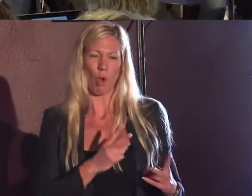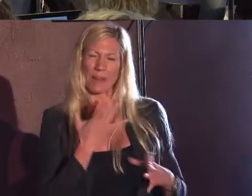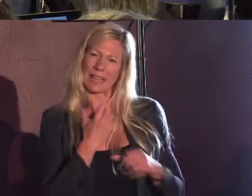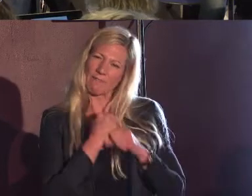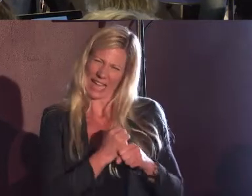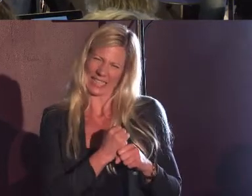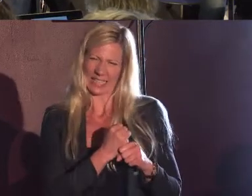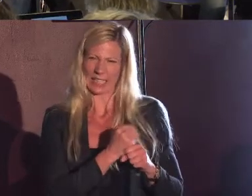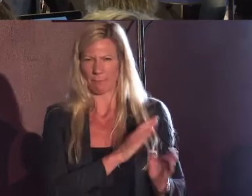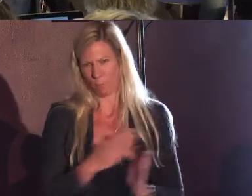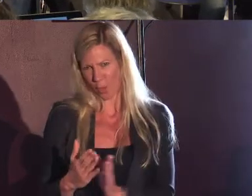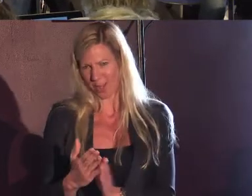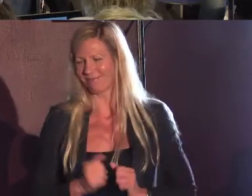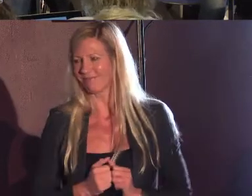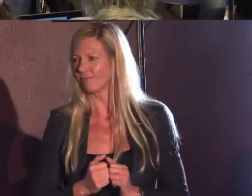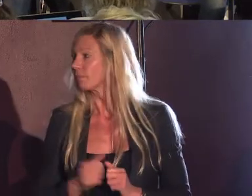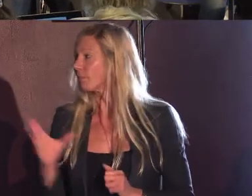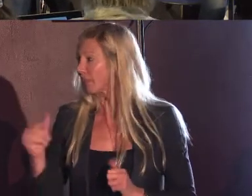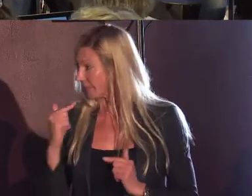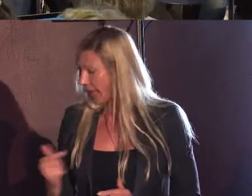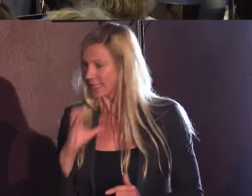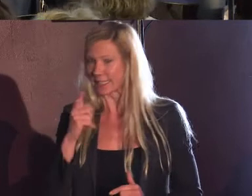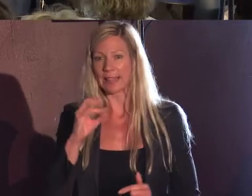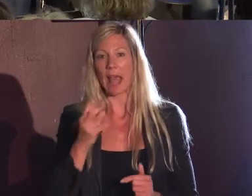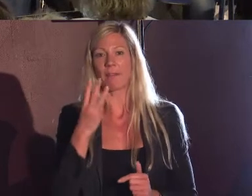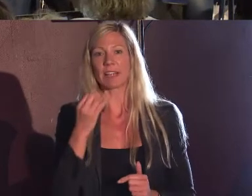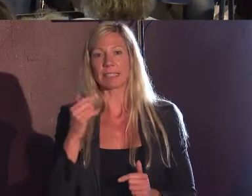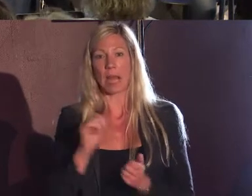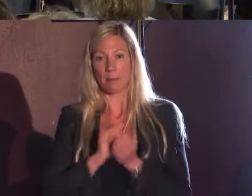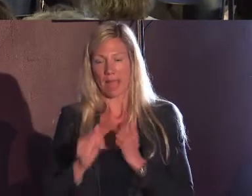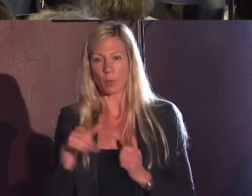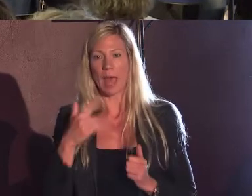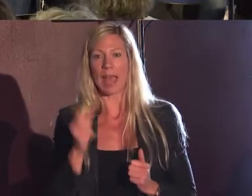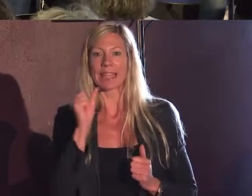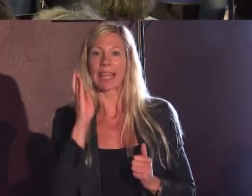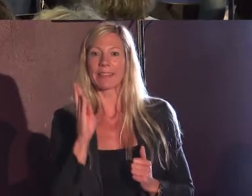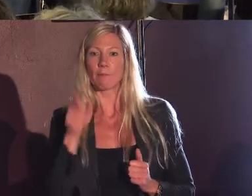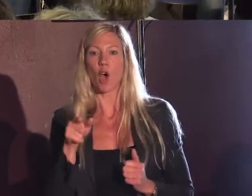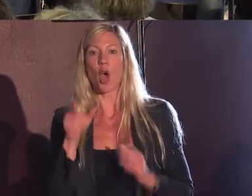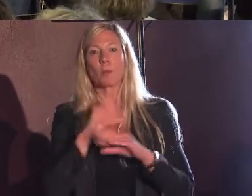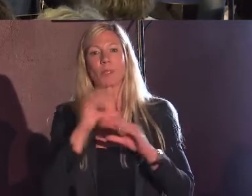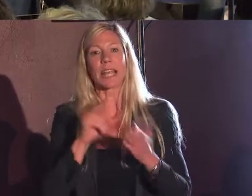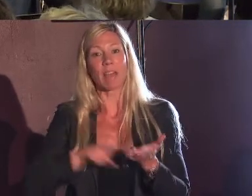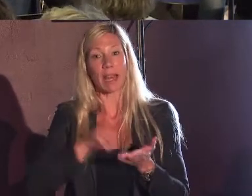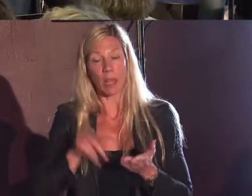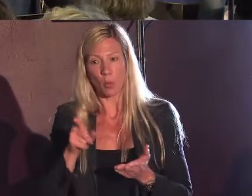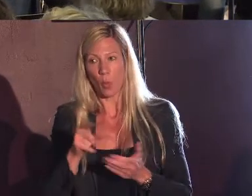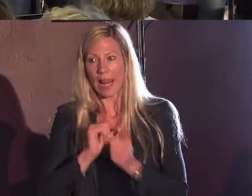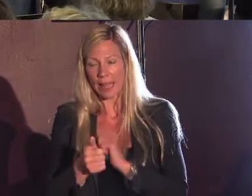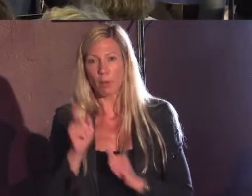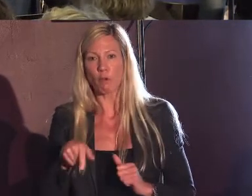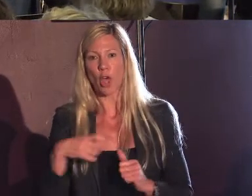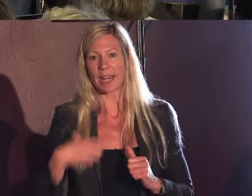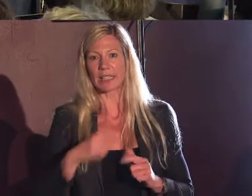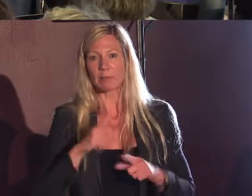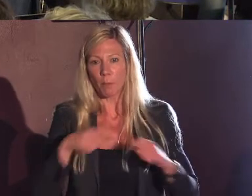fast i mycket. Tack. Stina Westerberg, du är generaldirektör för Musikverket och ledamot för